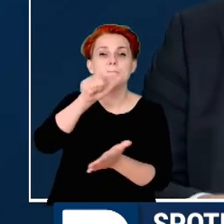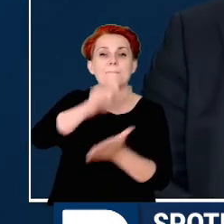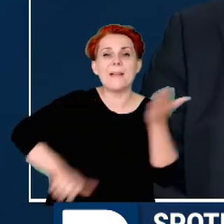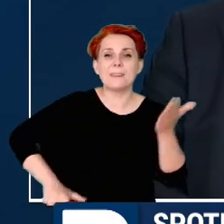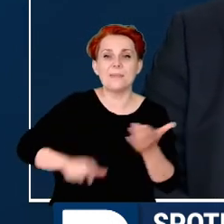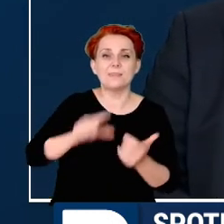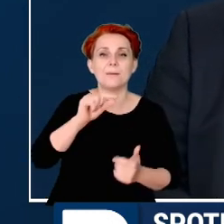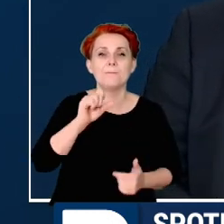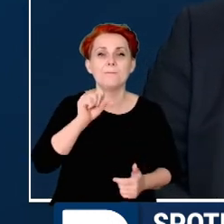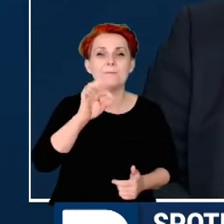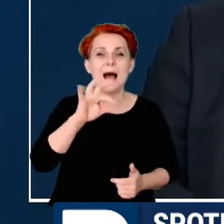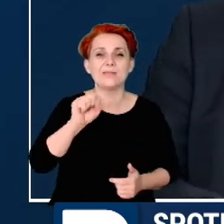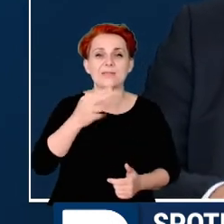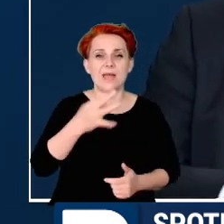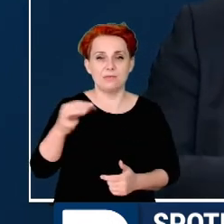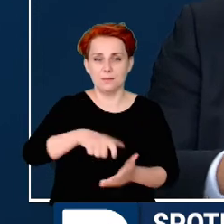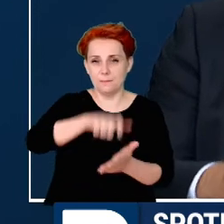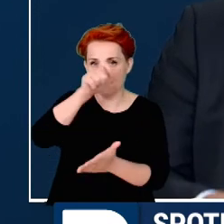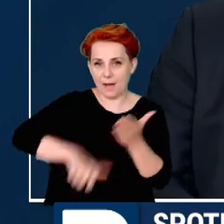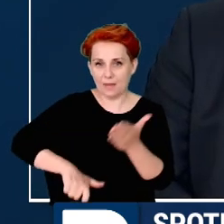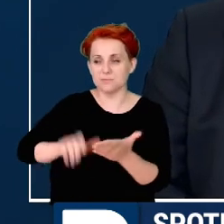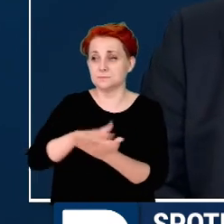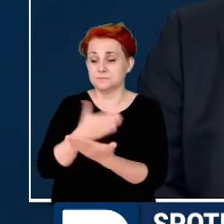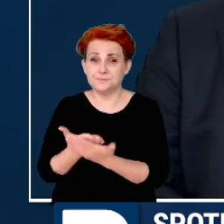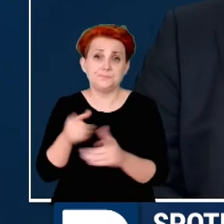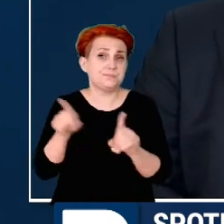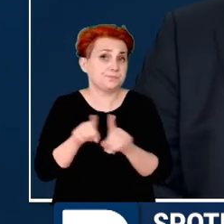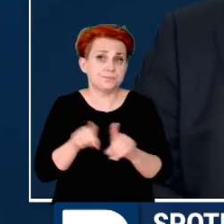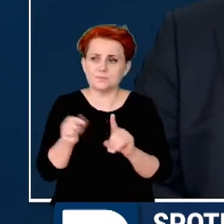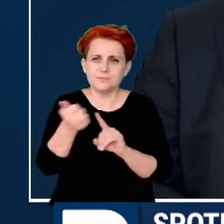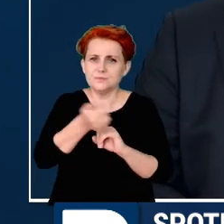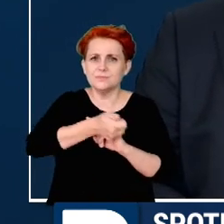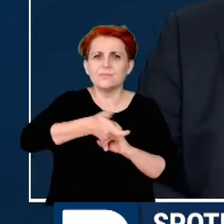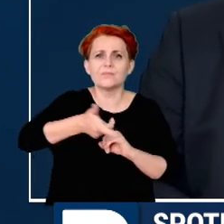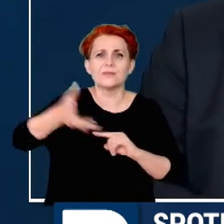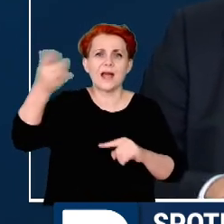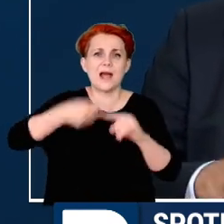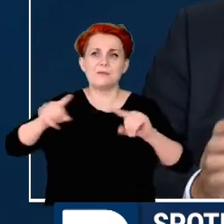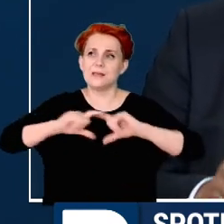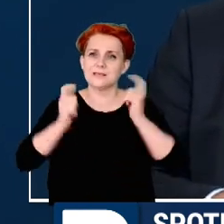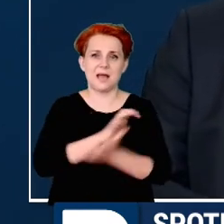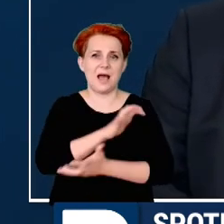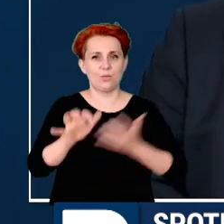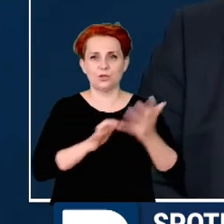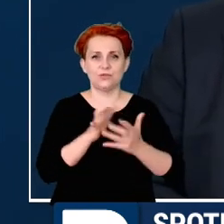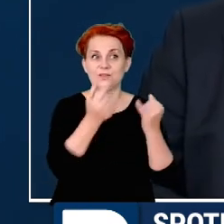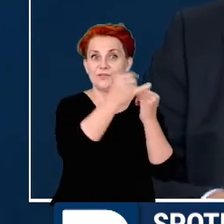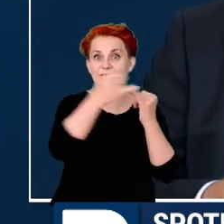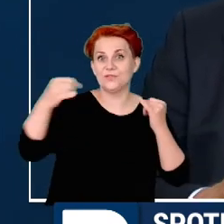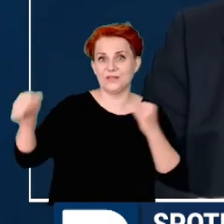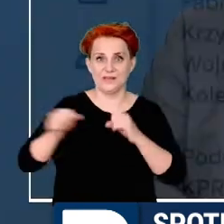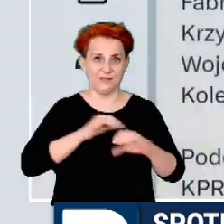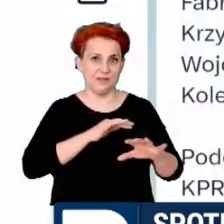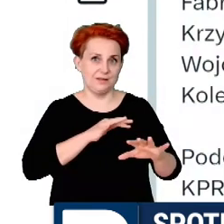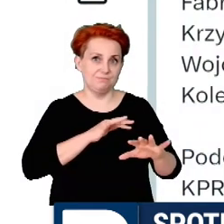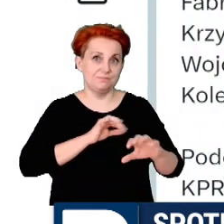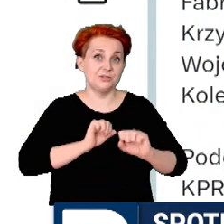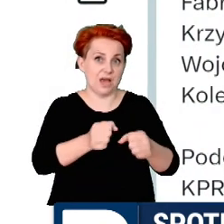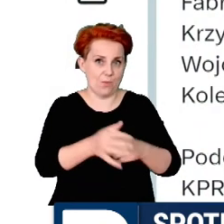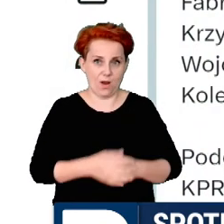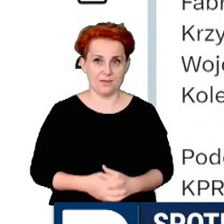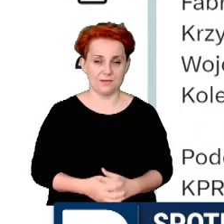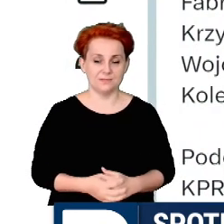legalnymi zagadnieniami, które na wielopłaszczyznowym gruncie w świecie działają zupełnie inaczej w różnych miejscach, jest nierealne i do